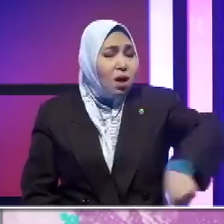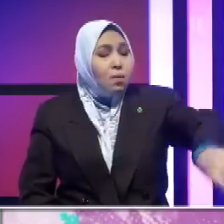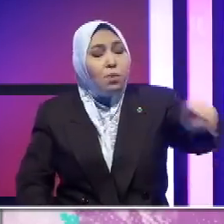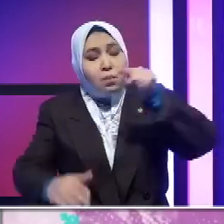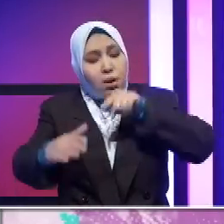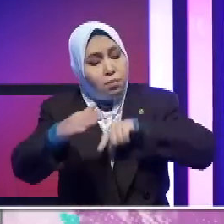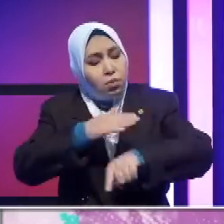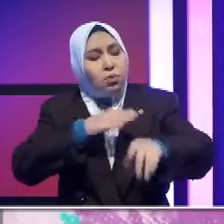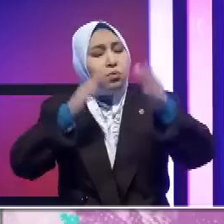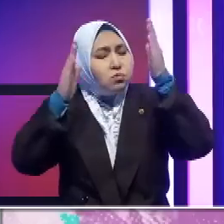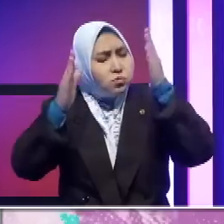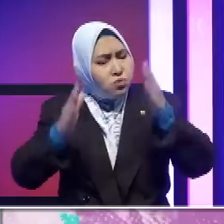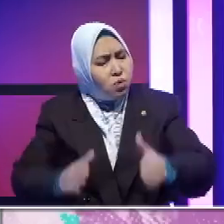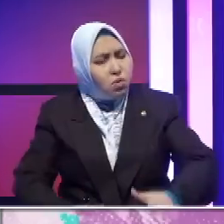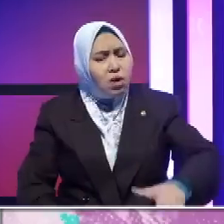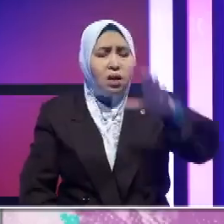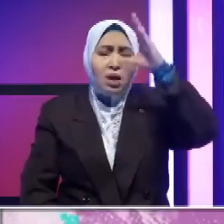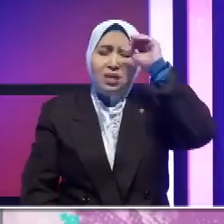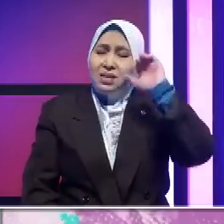أتقتلون رجلا أن